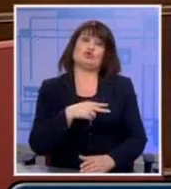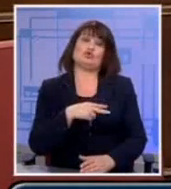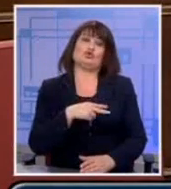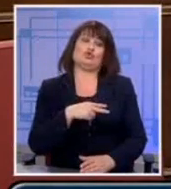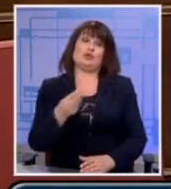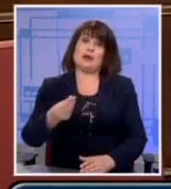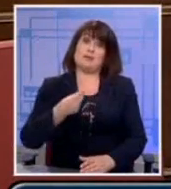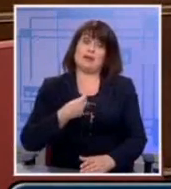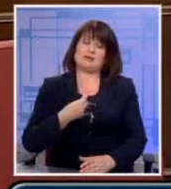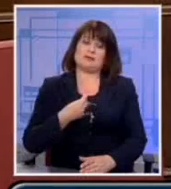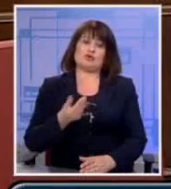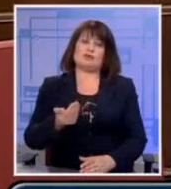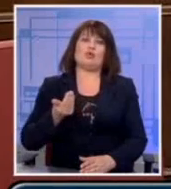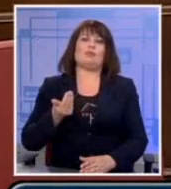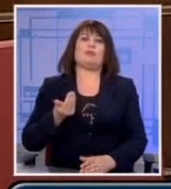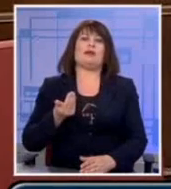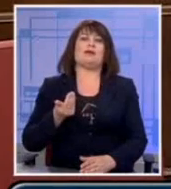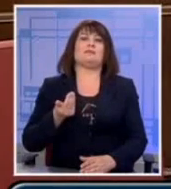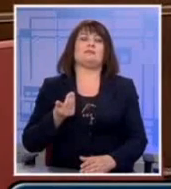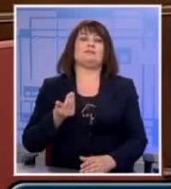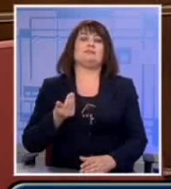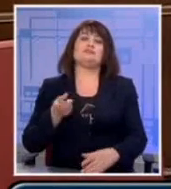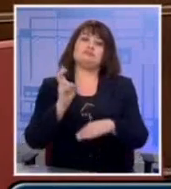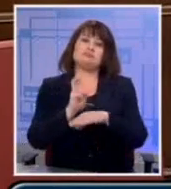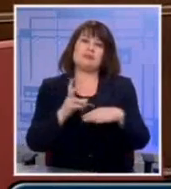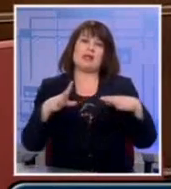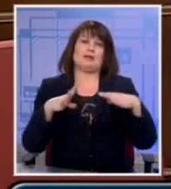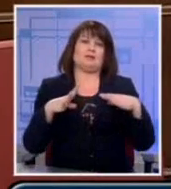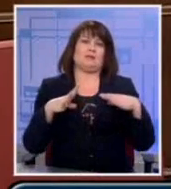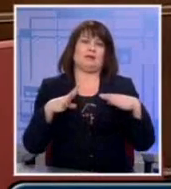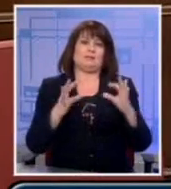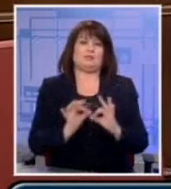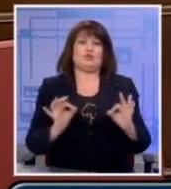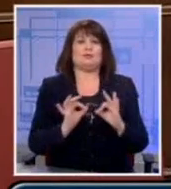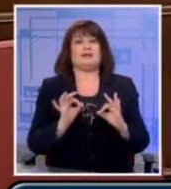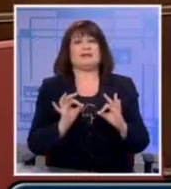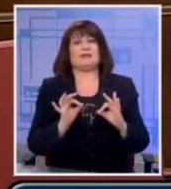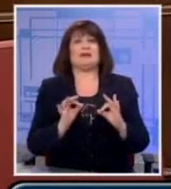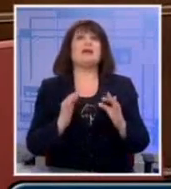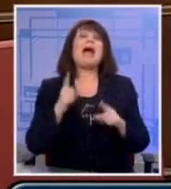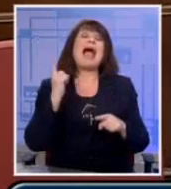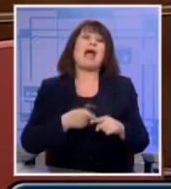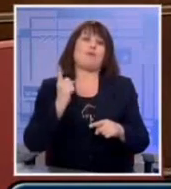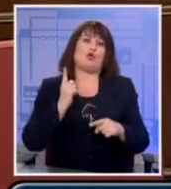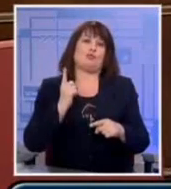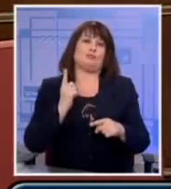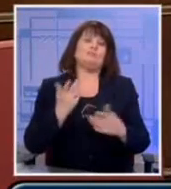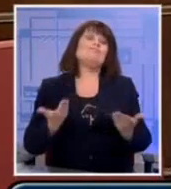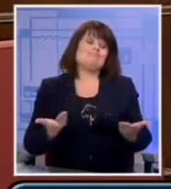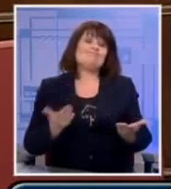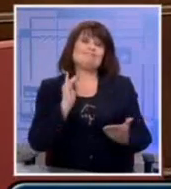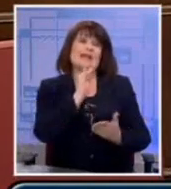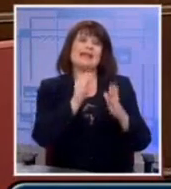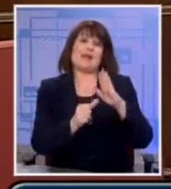την έχετε βάλει στις θηρίδες από πριν, έτσι ώστε να ερχόμαστε εδώ προετοιμασμένοι. Τόσο απλά. Κυρία